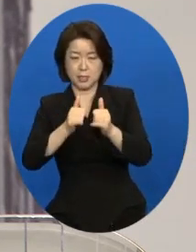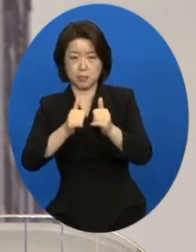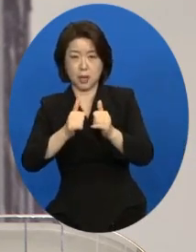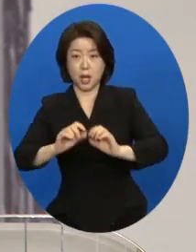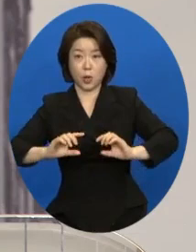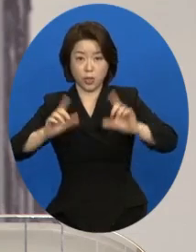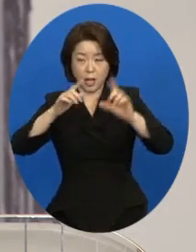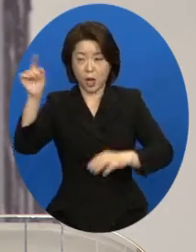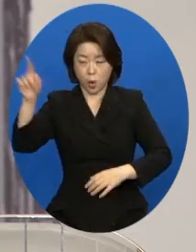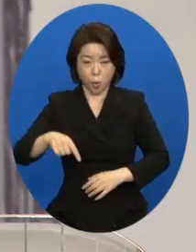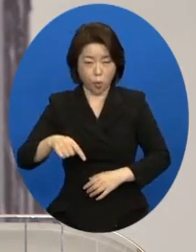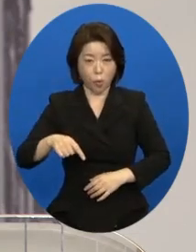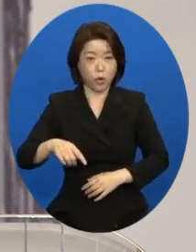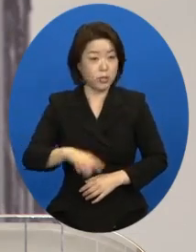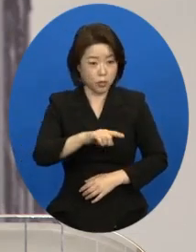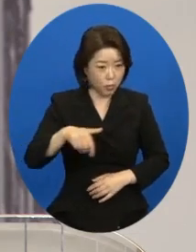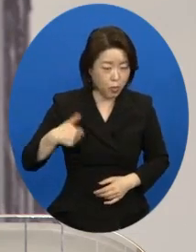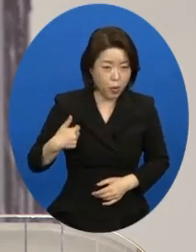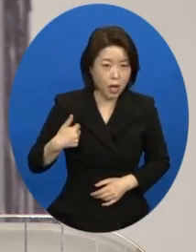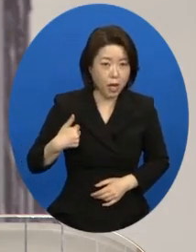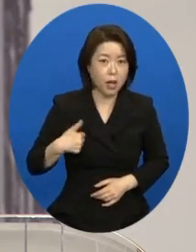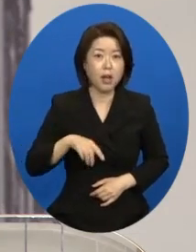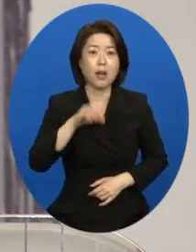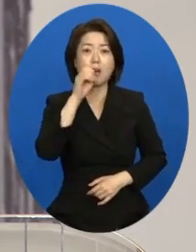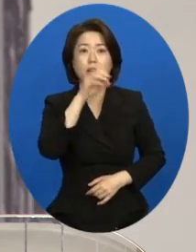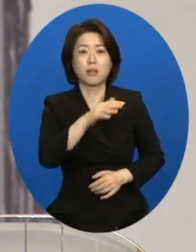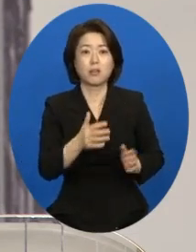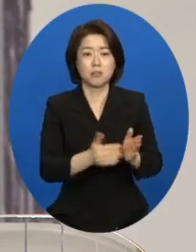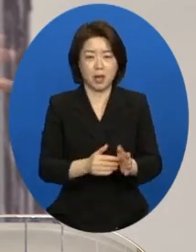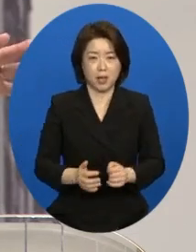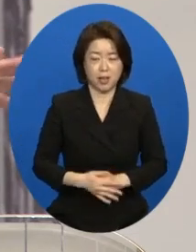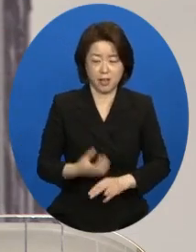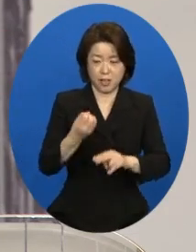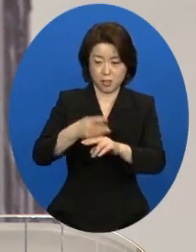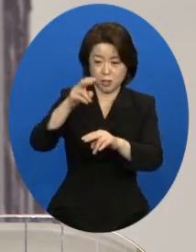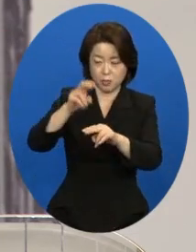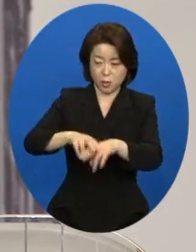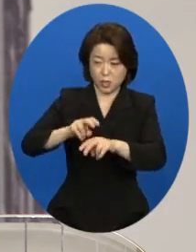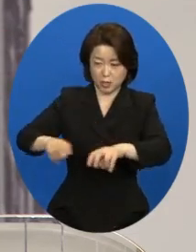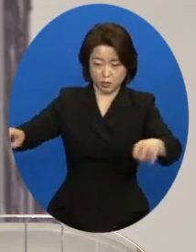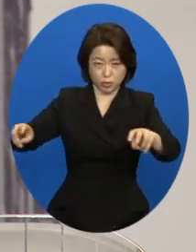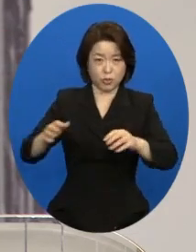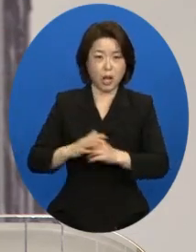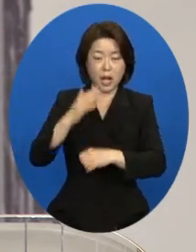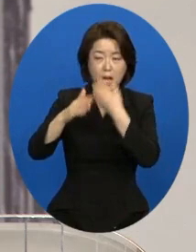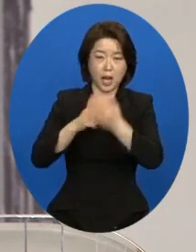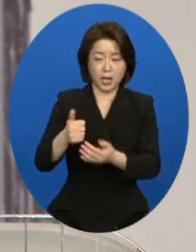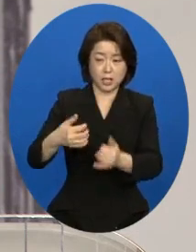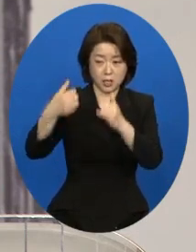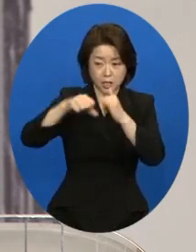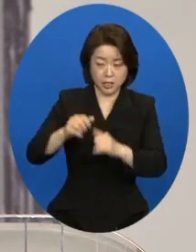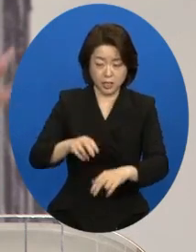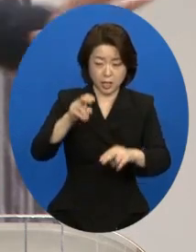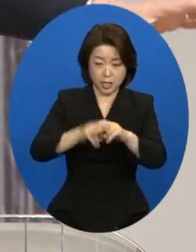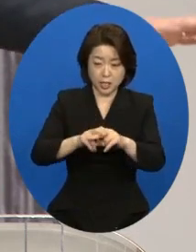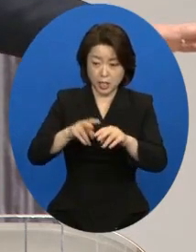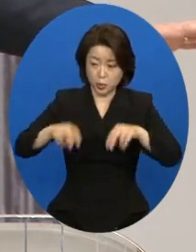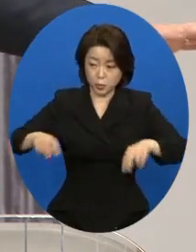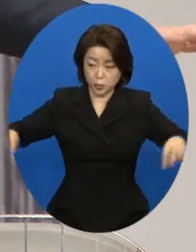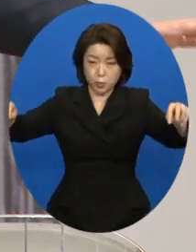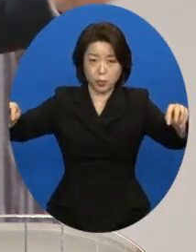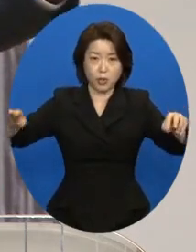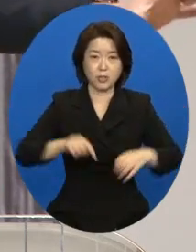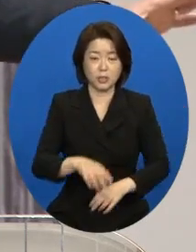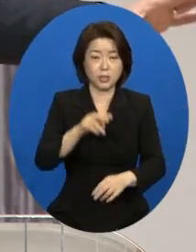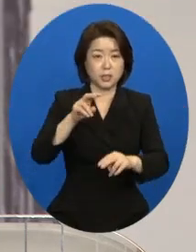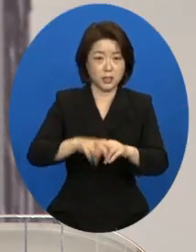것을 알지 못하느냐, 이 얘기하는 겁니다. 그 보좌들, 하나님과 인자가 있는 보좌들, 또 다른 그